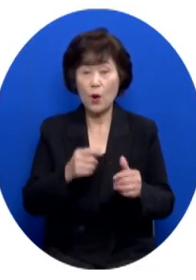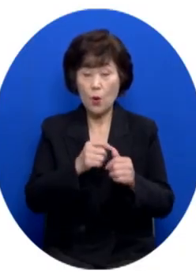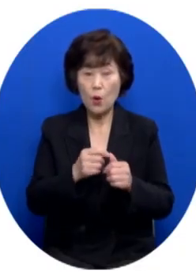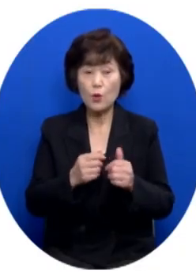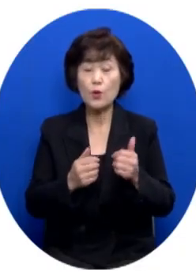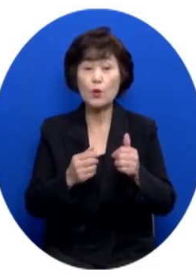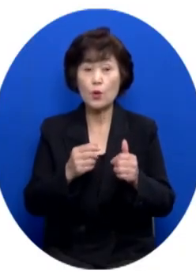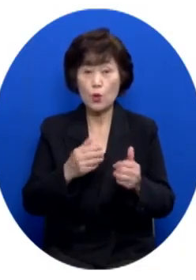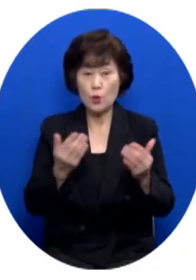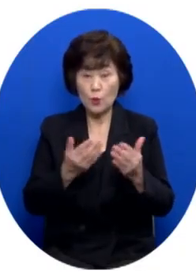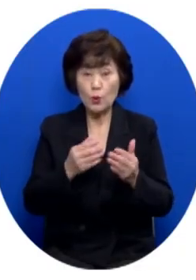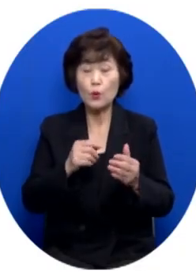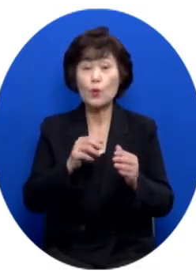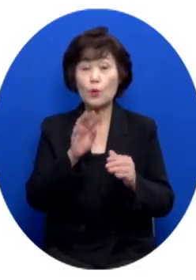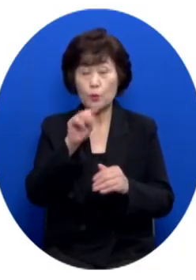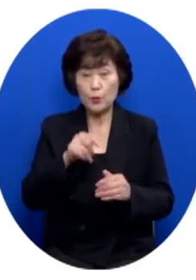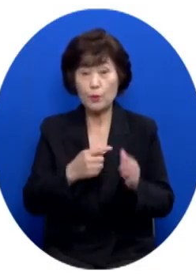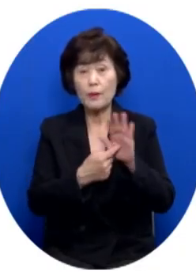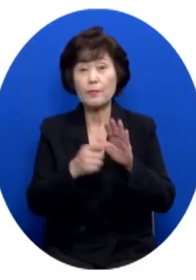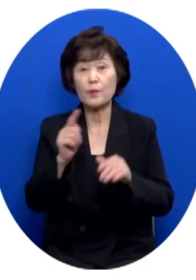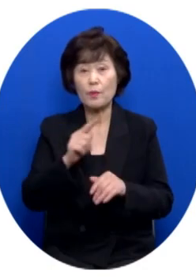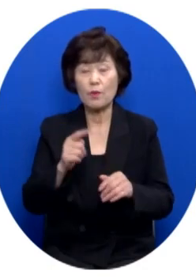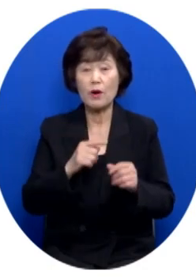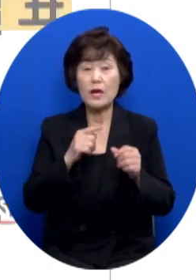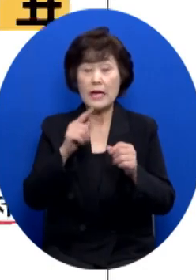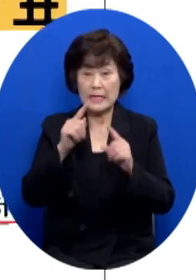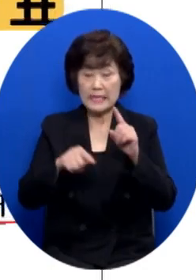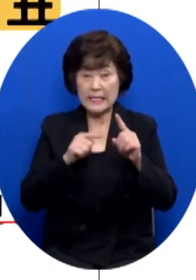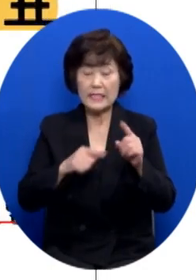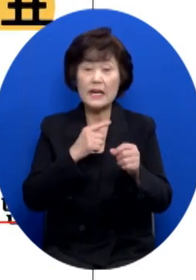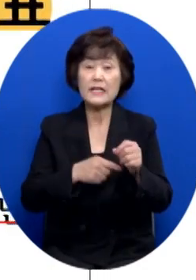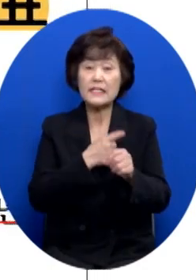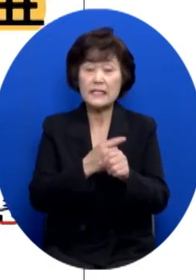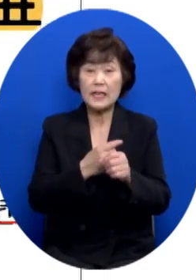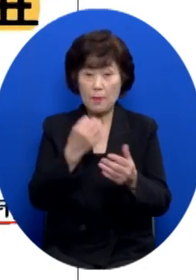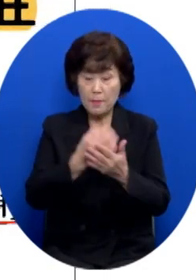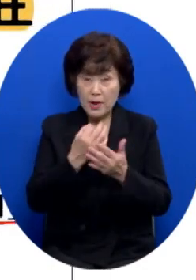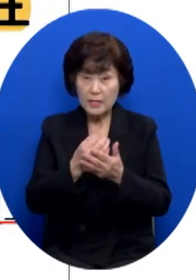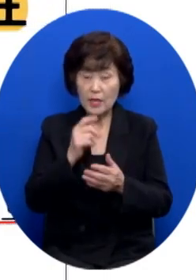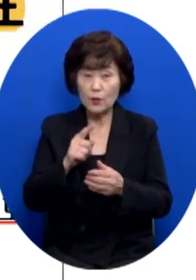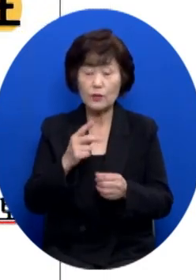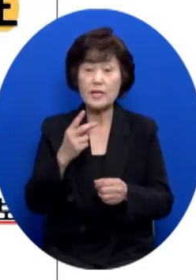고용노동부에 따르면 지난해 6월 기준 근로자 1인당 시간당 임금 총액은